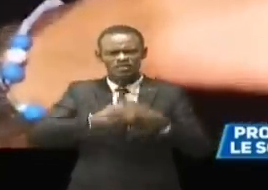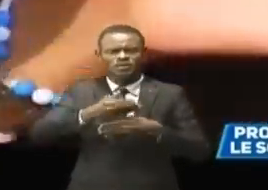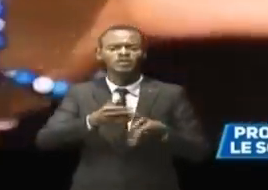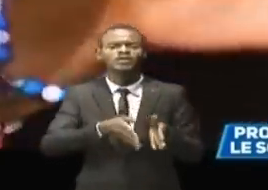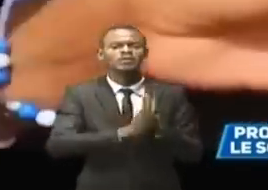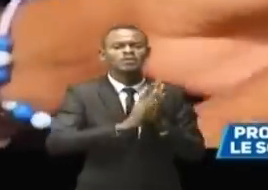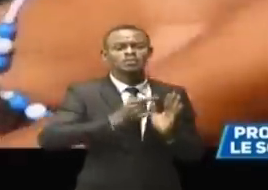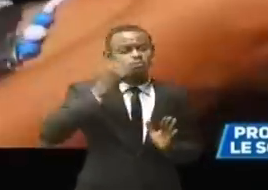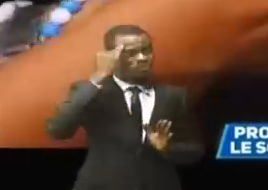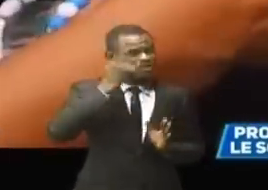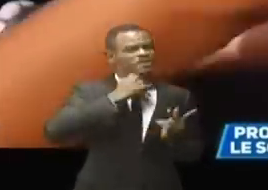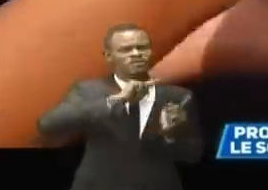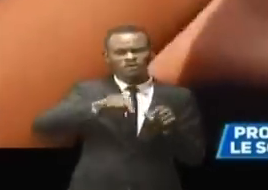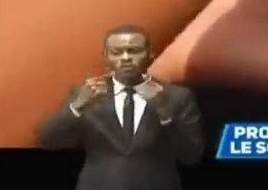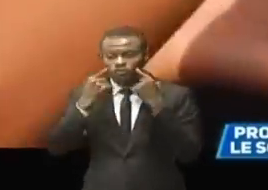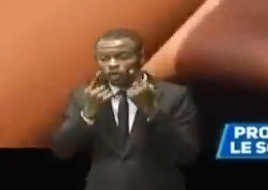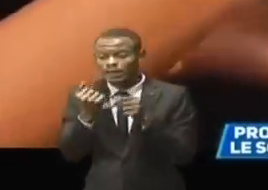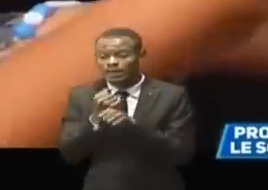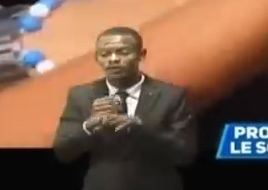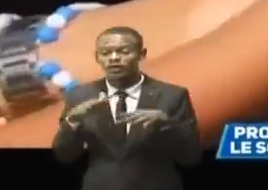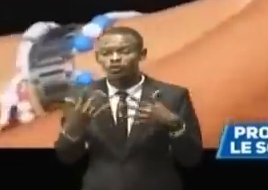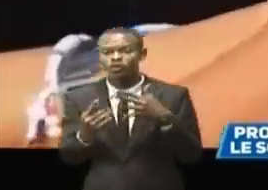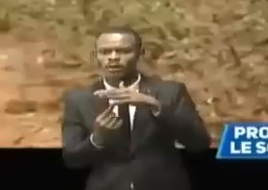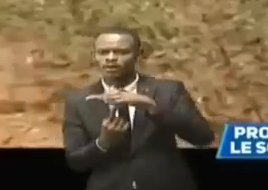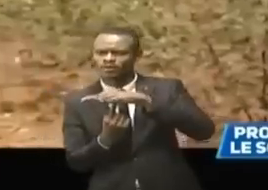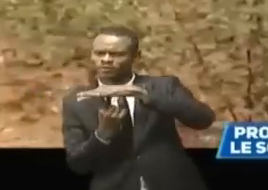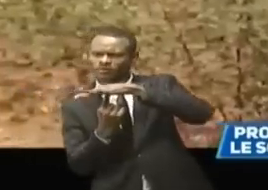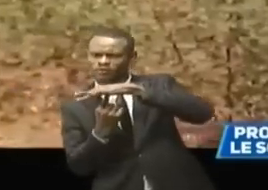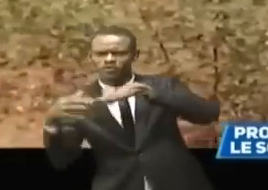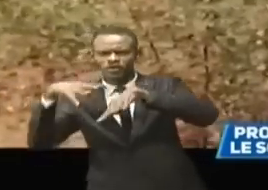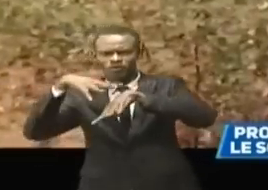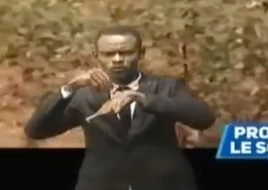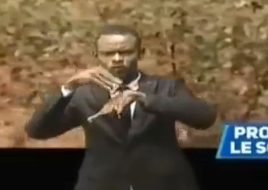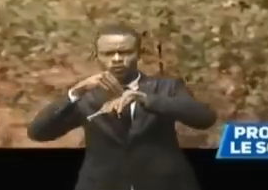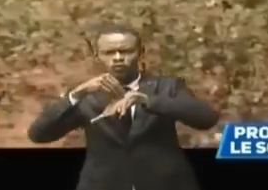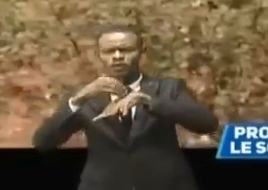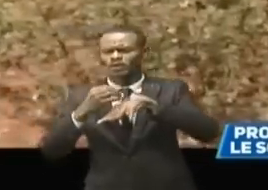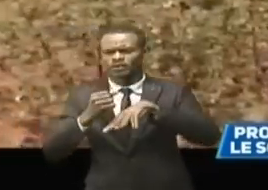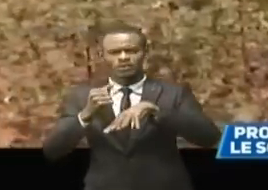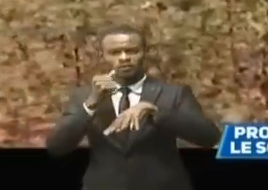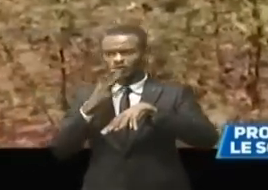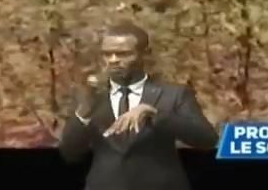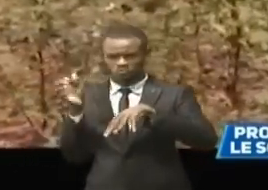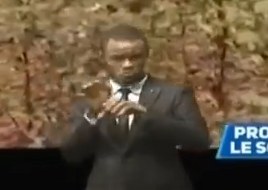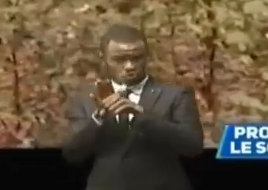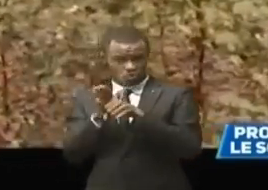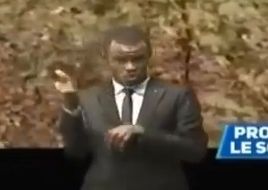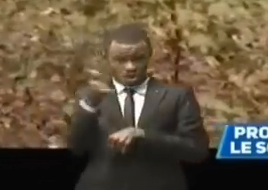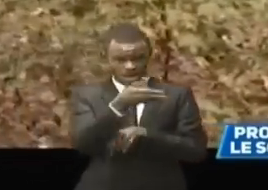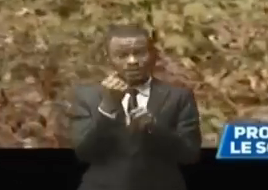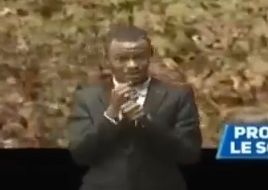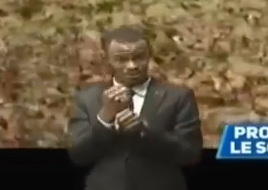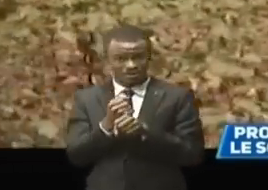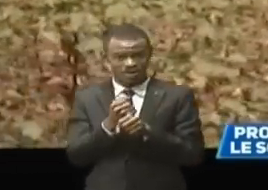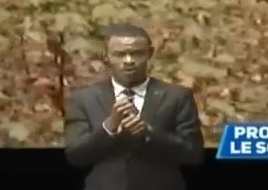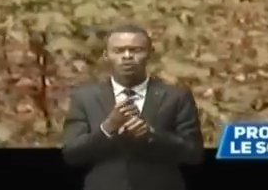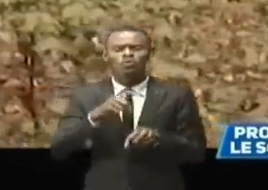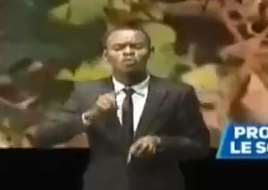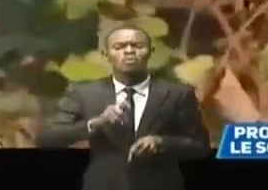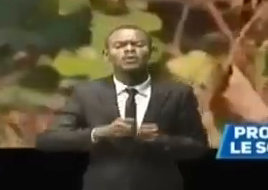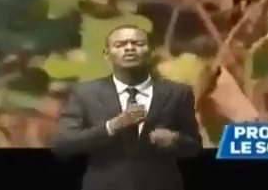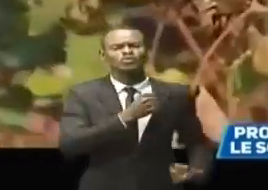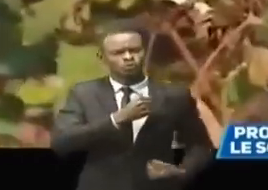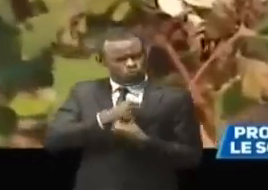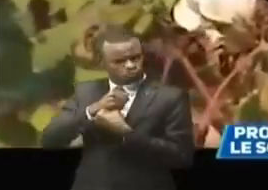et puis les agriculteurs parce que nous avons besoin du soutien du gouvernement. Souvent, nous savons que dans notre pays, on parle beaucoup de